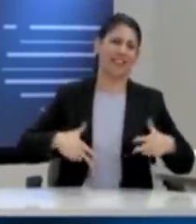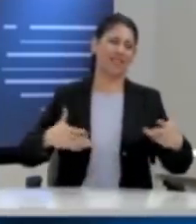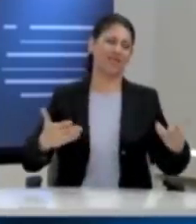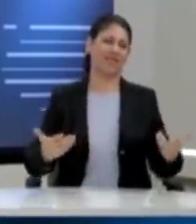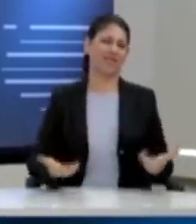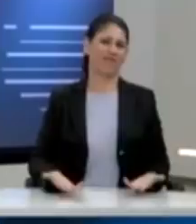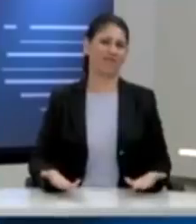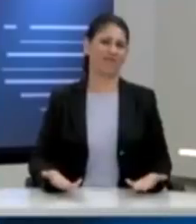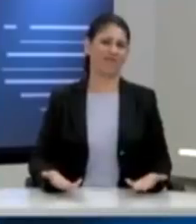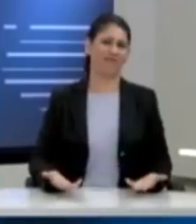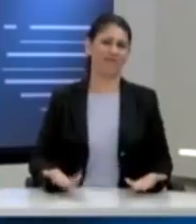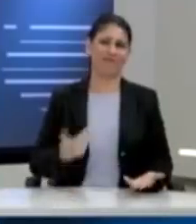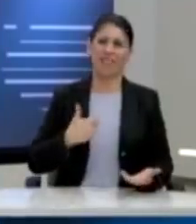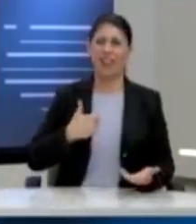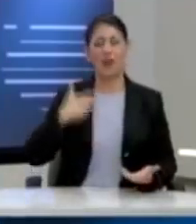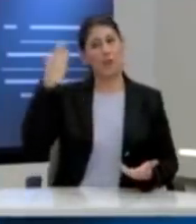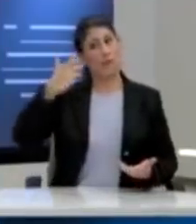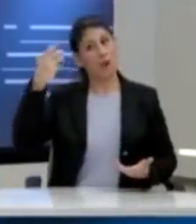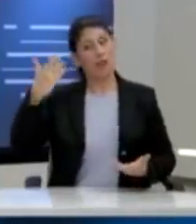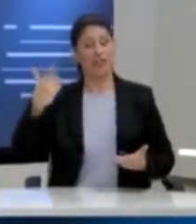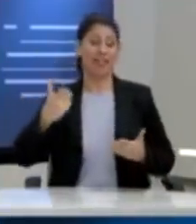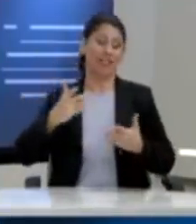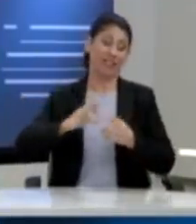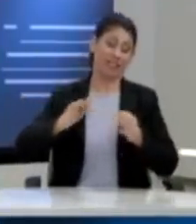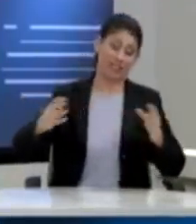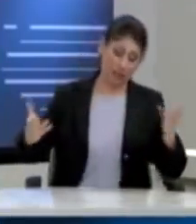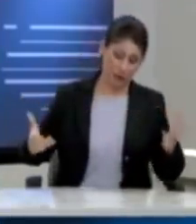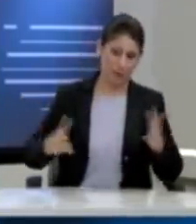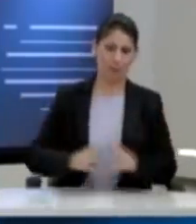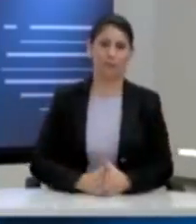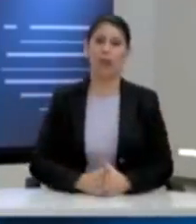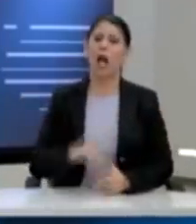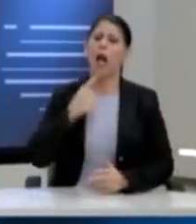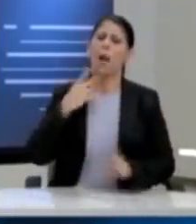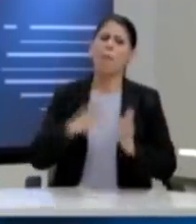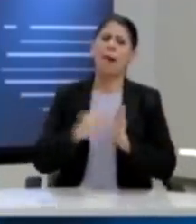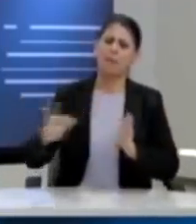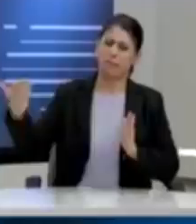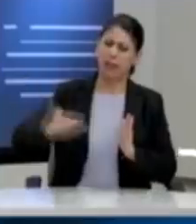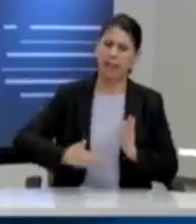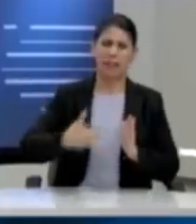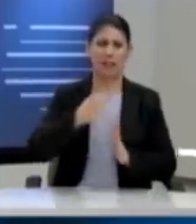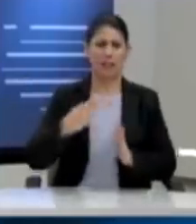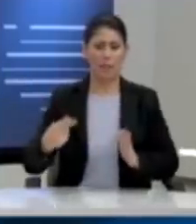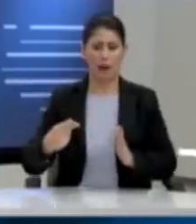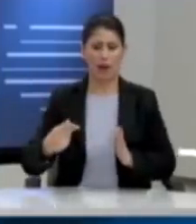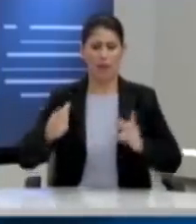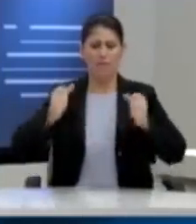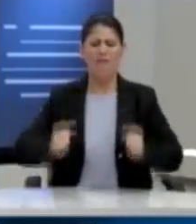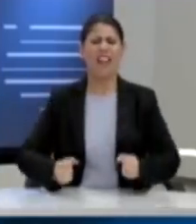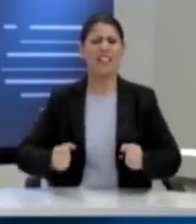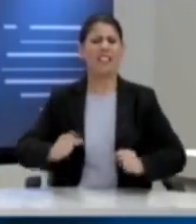κυβέρνηση. Και να κάνουμε ένα υποθετικό σενάριο. Ας πούμε ότι έρχεται θέμα για τις βάσεις και για